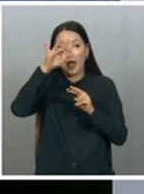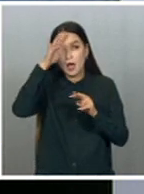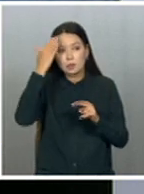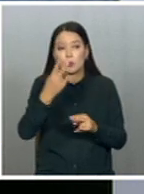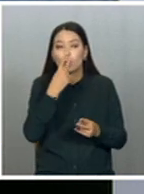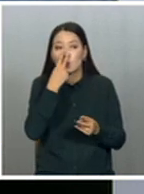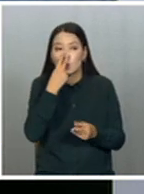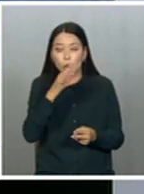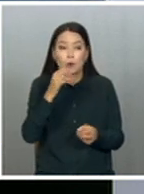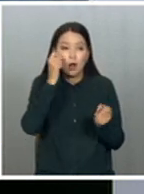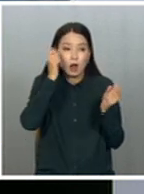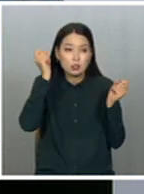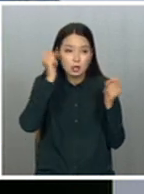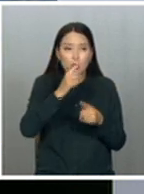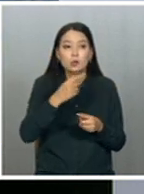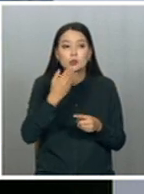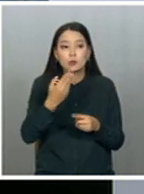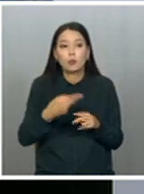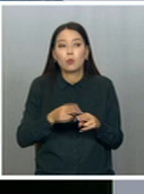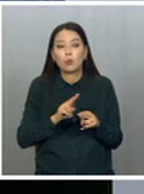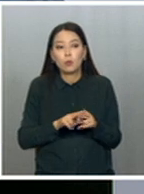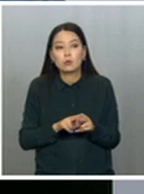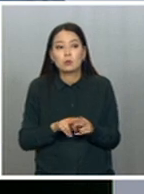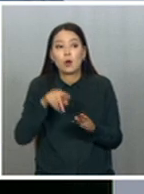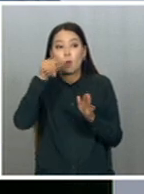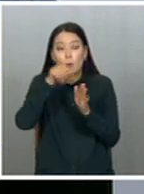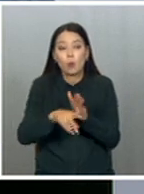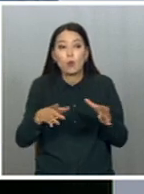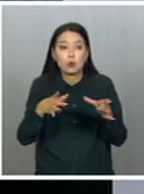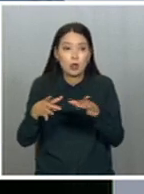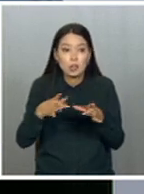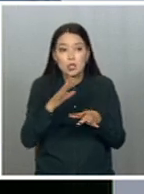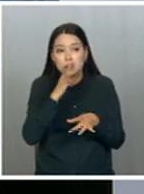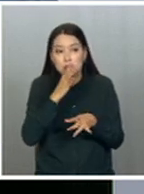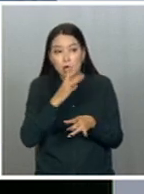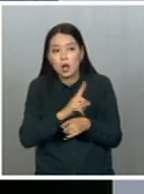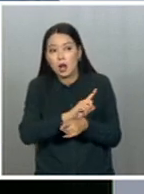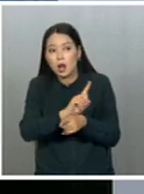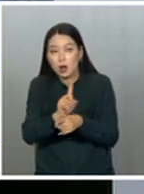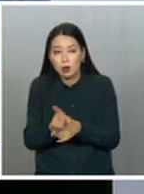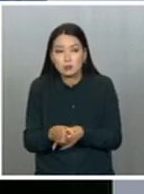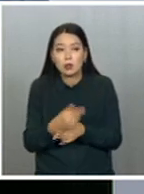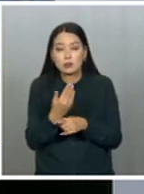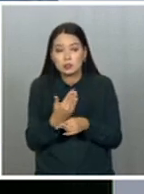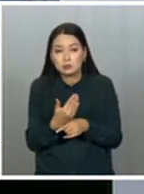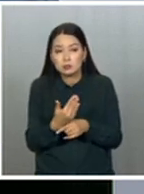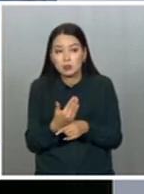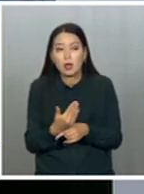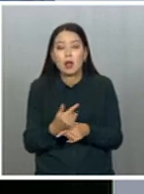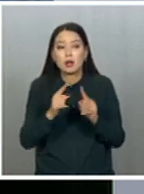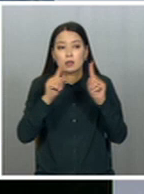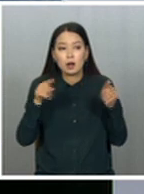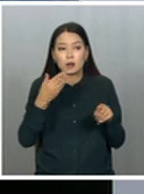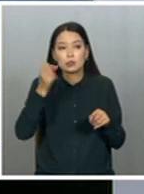көрінісін анықтау үшін қондырма дөңгелектің сағаттық жиегінде уақыт шамасы картаның жиегіндегі